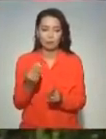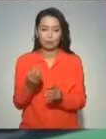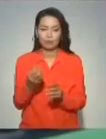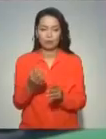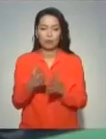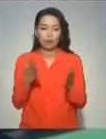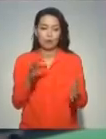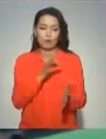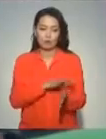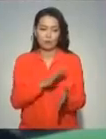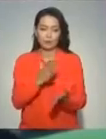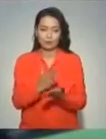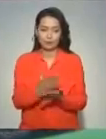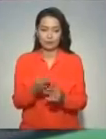выгоды.